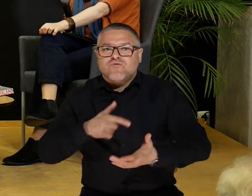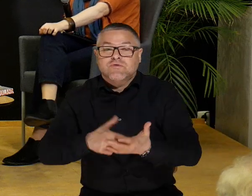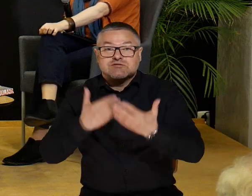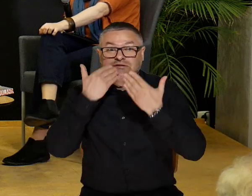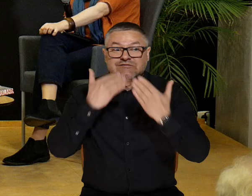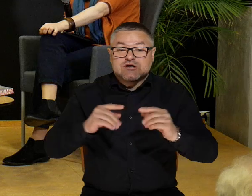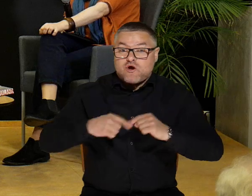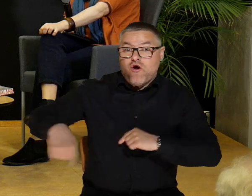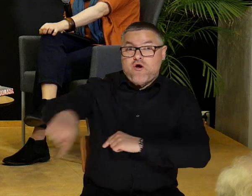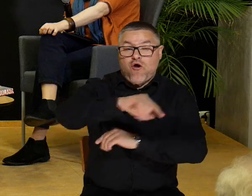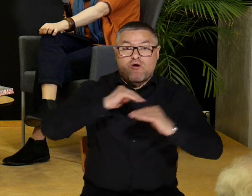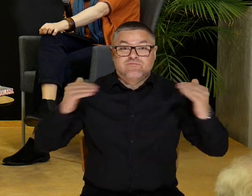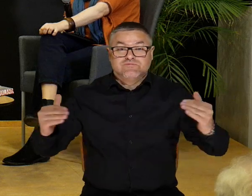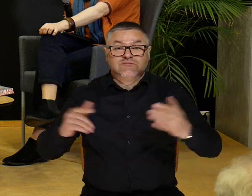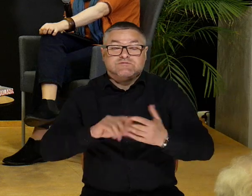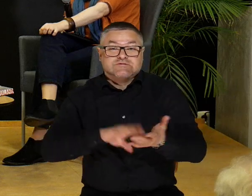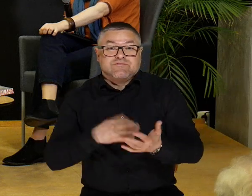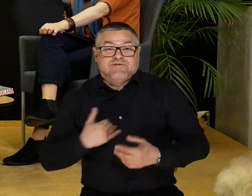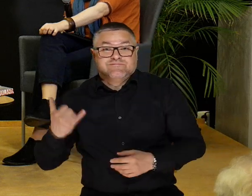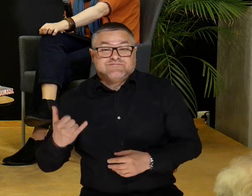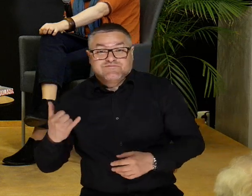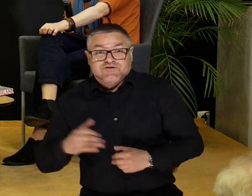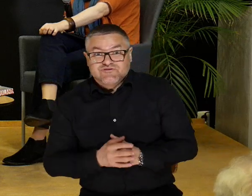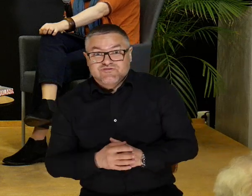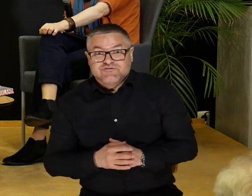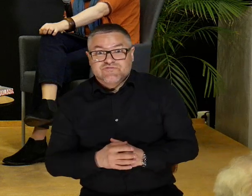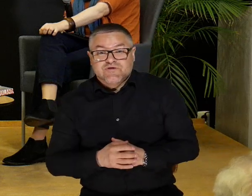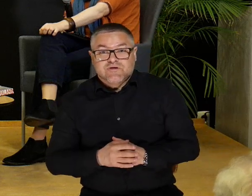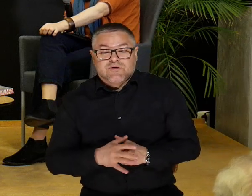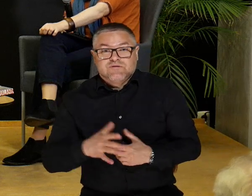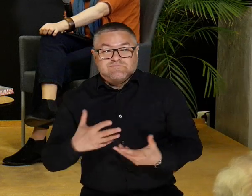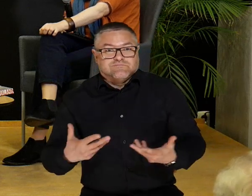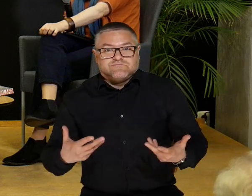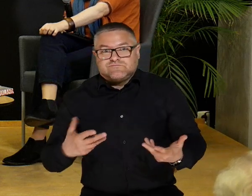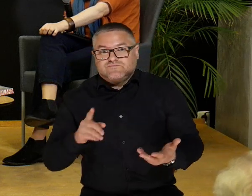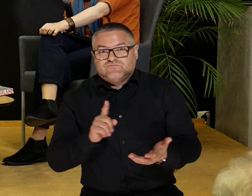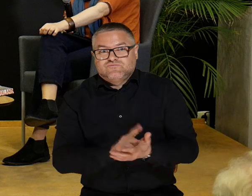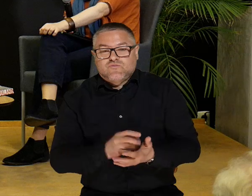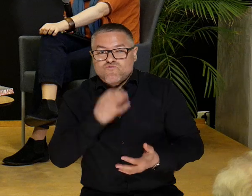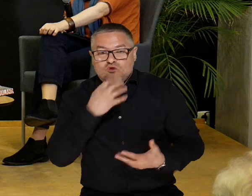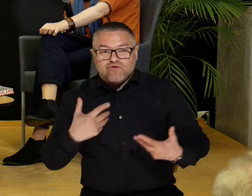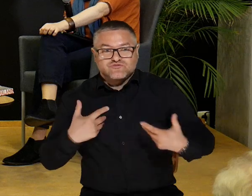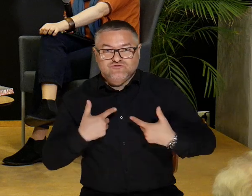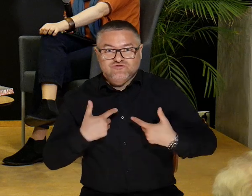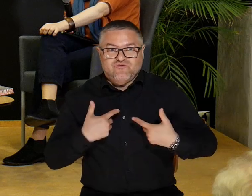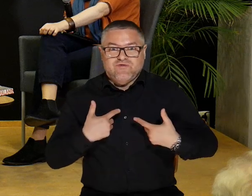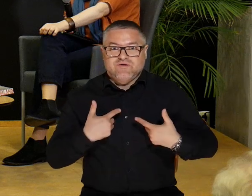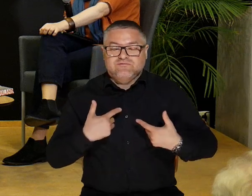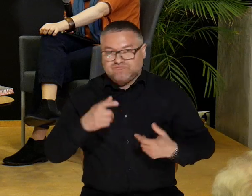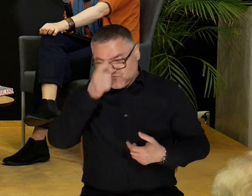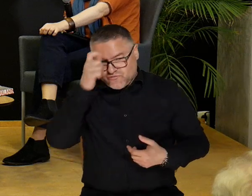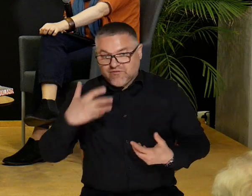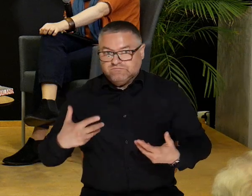temu, że Rejkowski w dzieciństwie no, jakby przeżył jako młody człowiek, nawet nie dziecko, jako młody